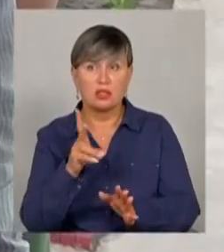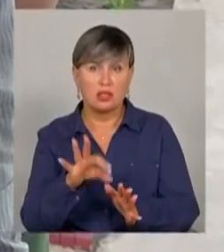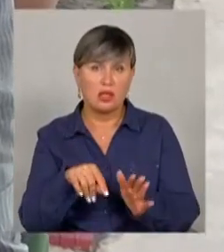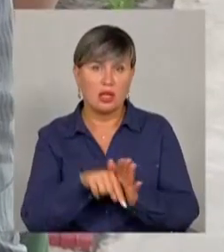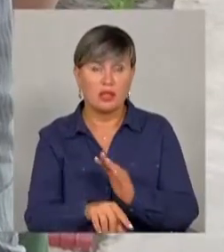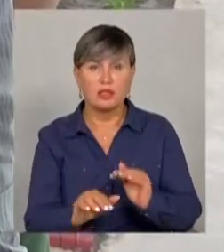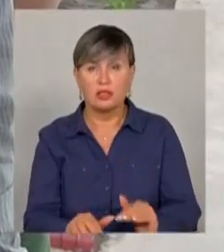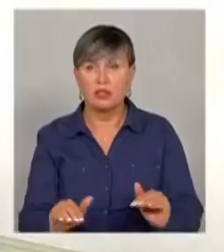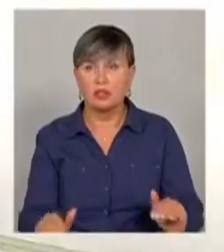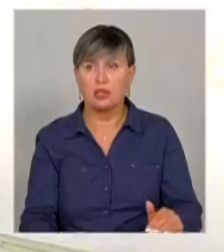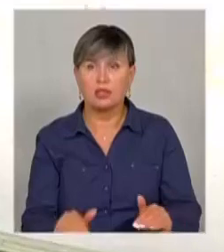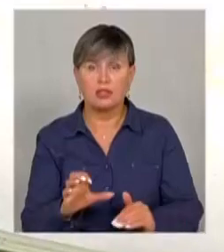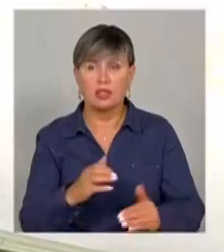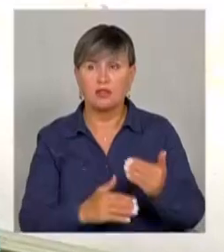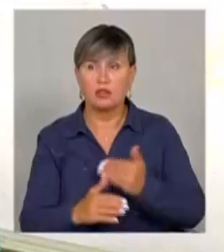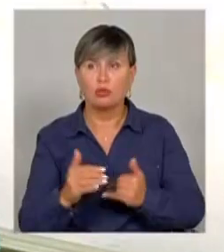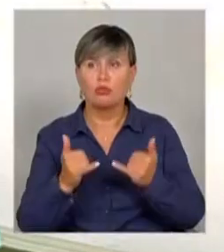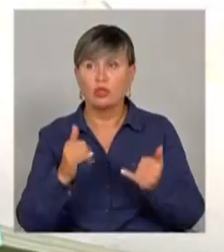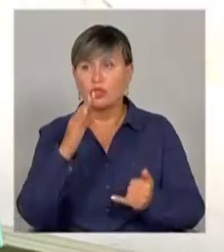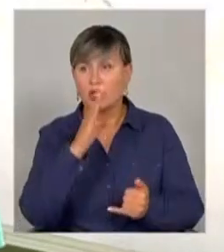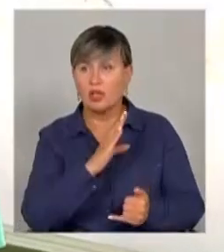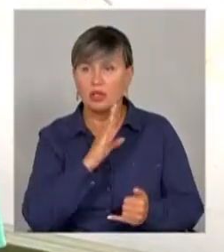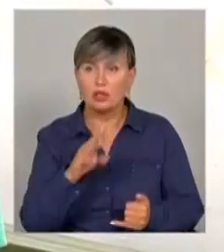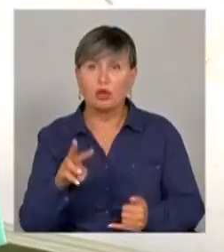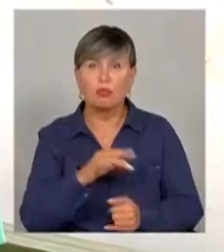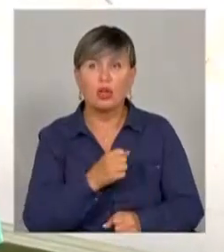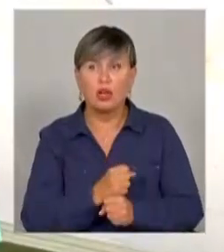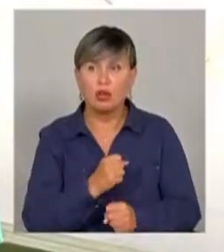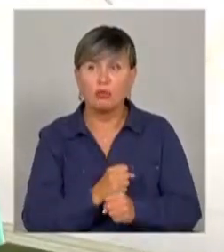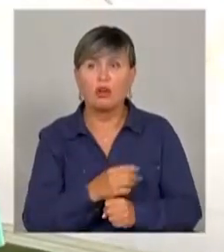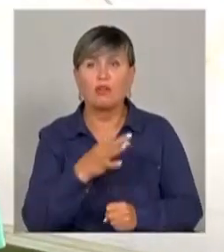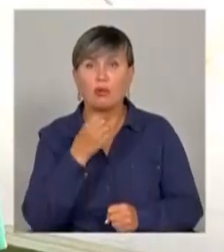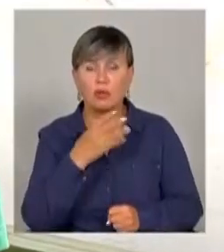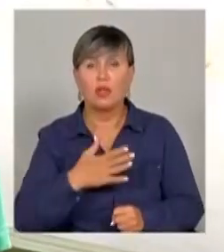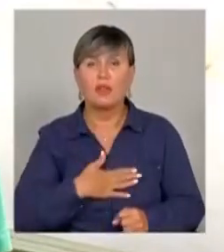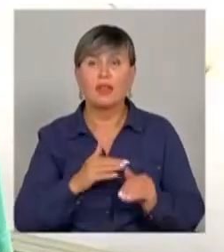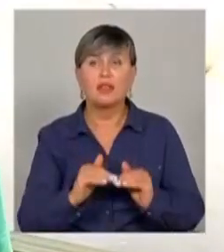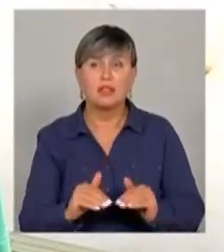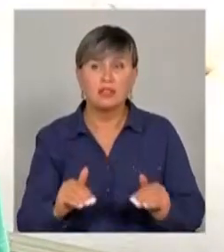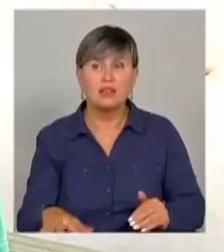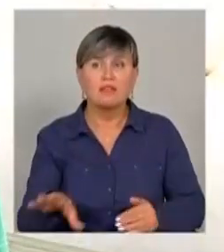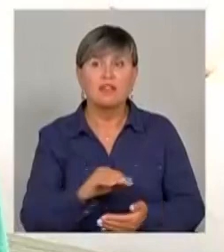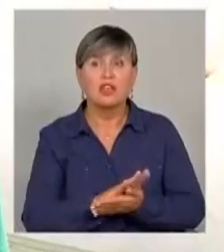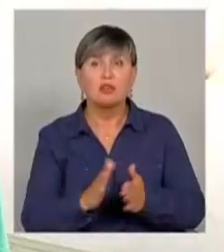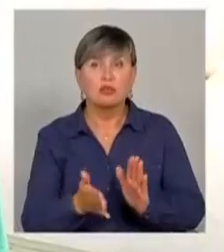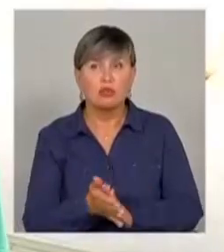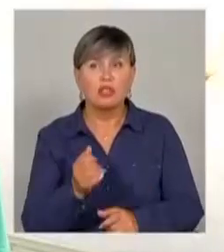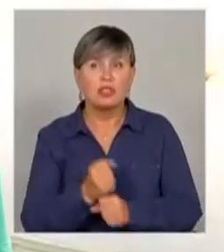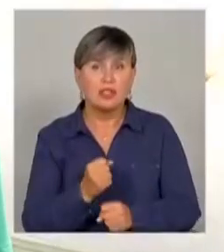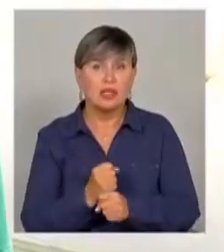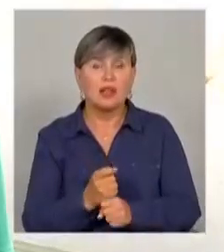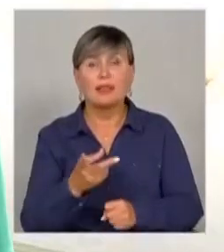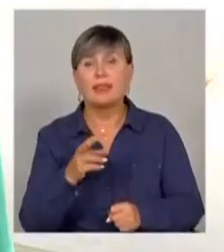особыми потребностями. Уважаемые родители, мы работаем во благо наших детей. Все условия сделаны именно